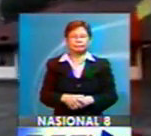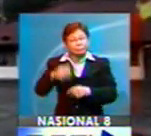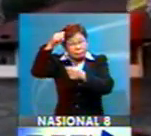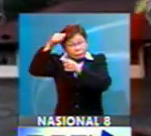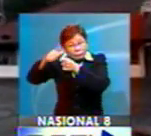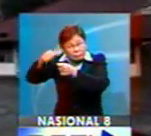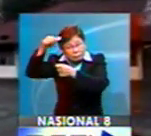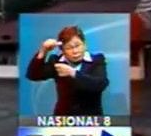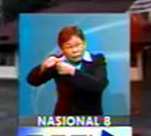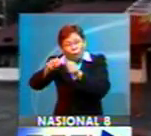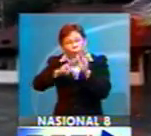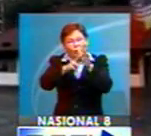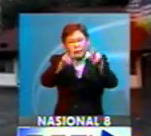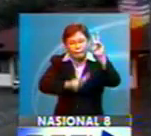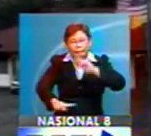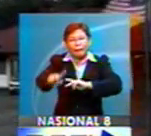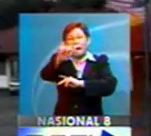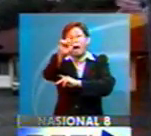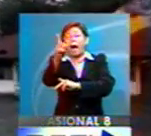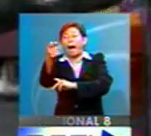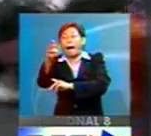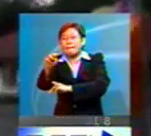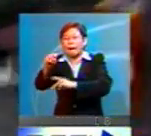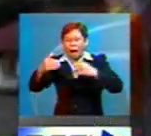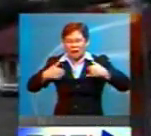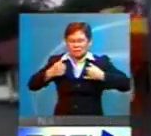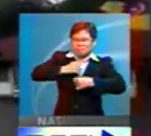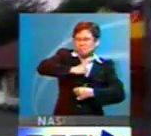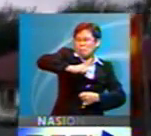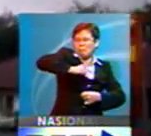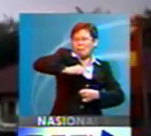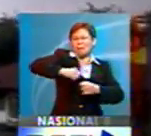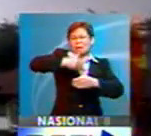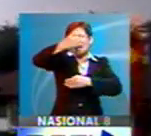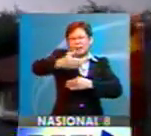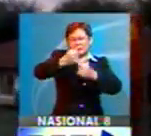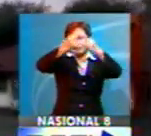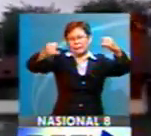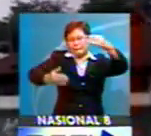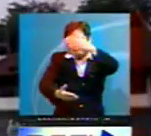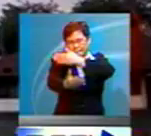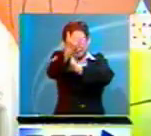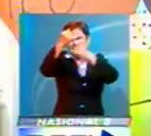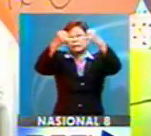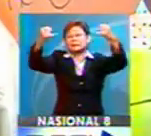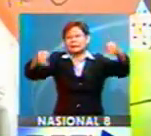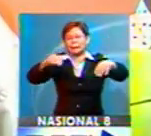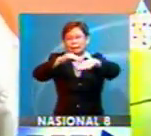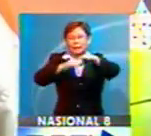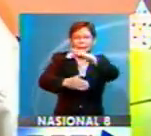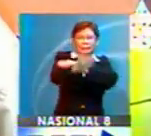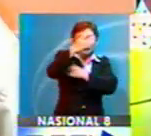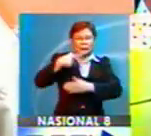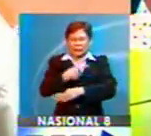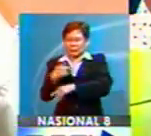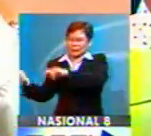Peringatan itu disuarakan wakil penduduk Adam Prakash yang mengadakan bantahan di hadapan Istana Alam Shah pagi tadi. So kita datang sini,